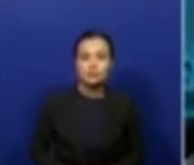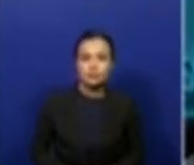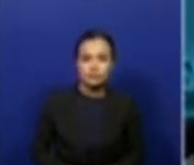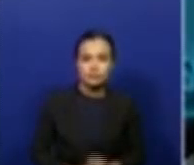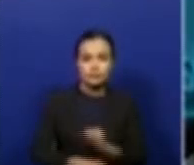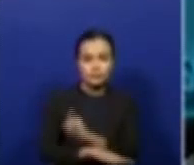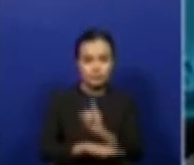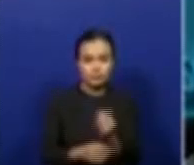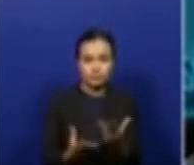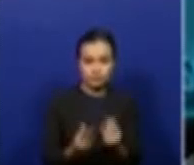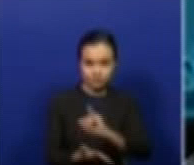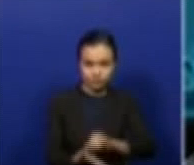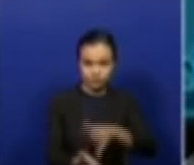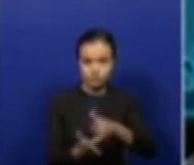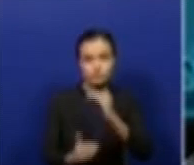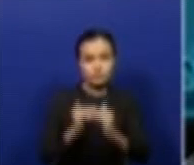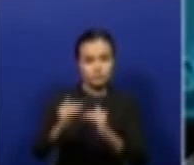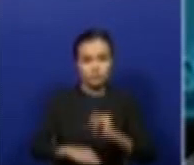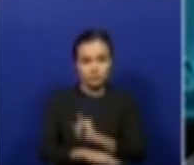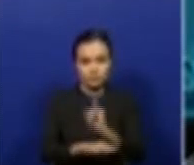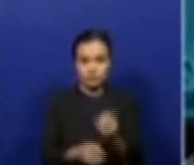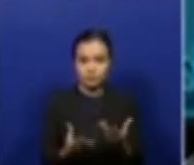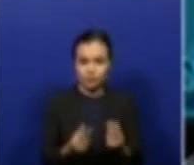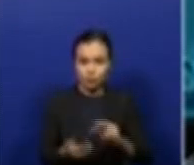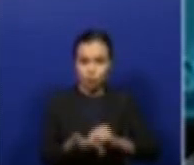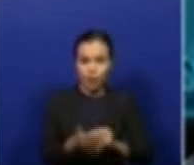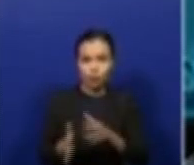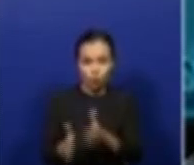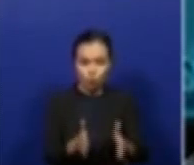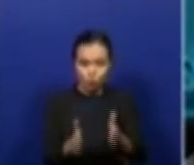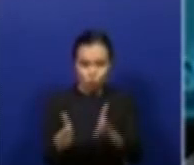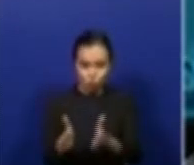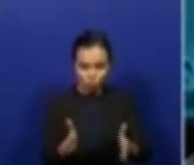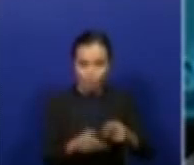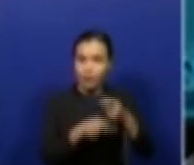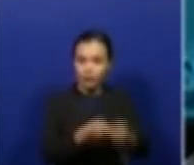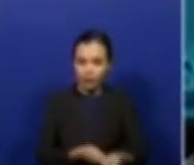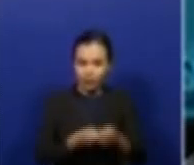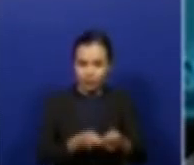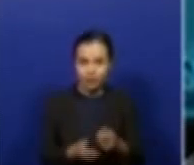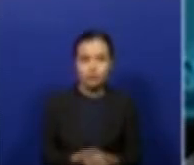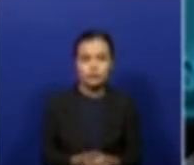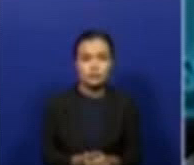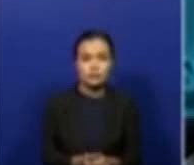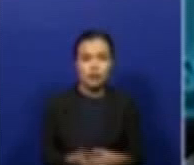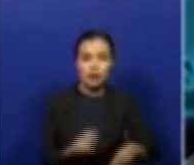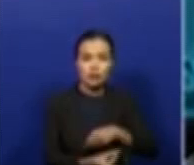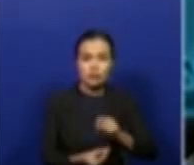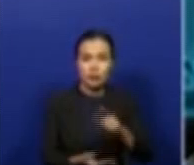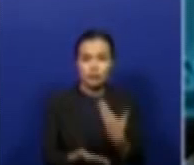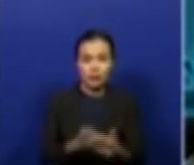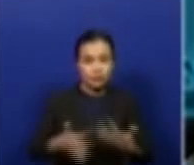ดินในการฟื้นฟูและพัฒนาที่ดินและการทำโซนนิ่งภาคการเกษตรที่จะทำให้นะคะเรื่องของเศรษฐกิจรายได้แ